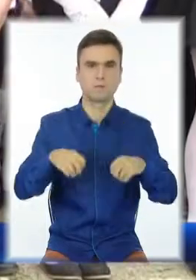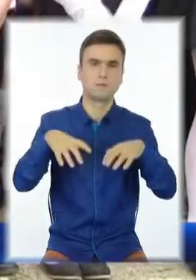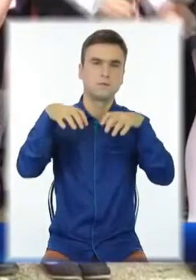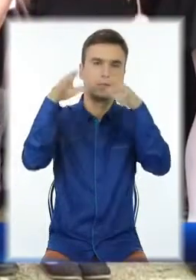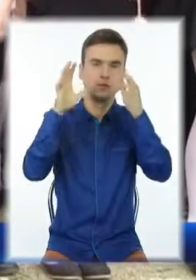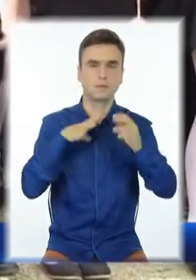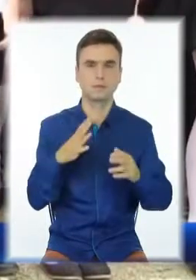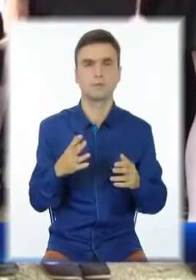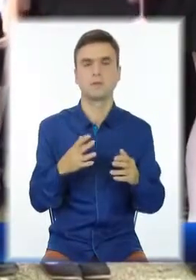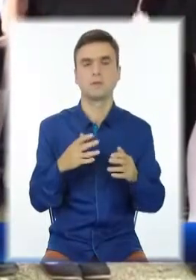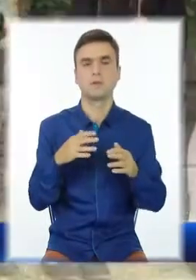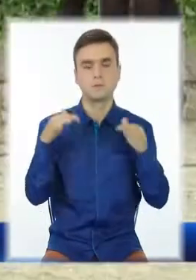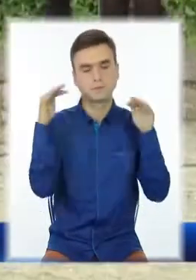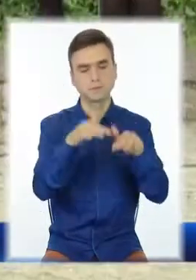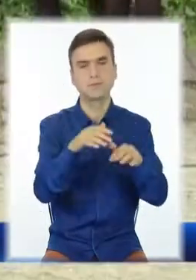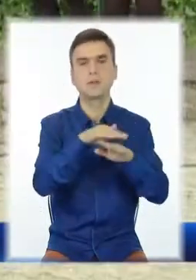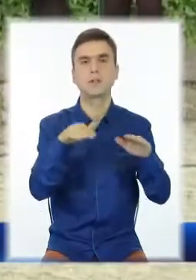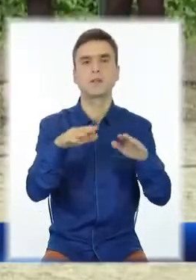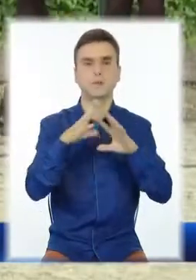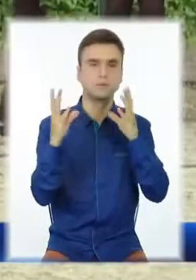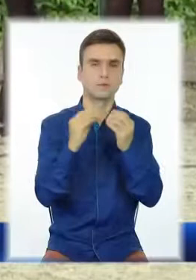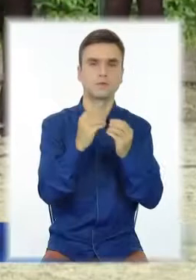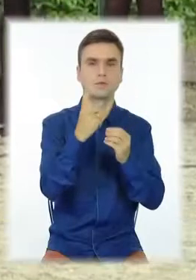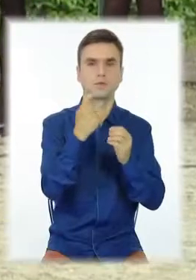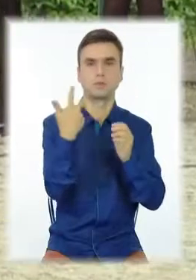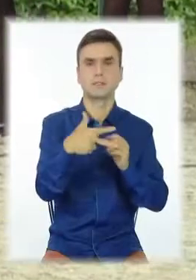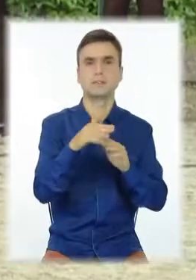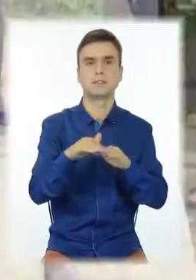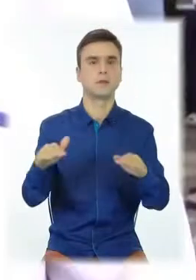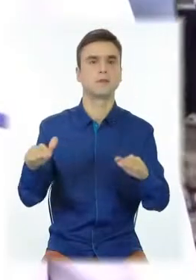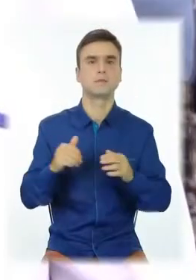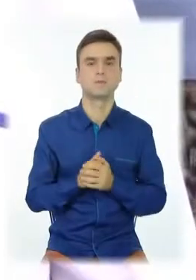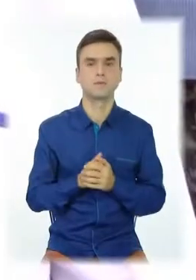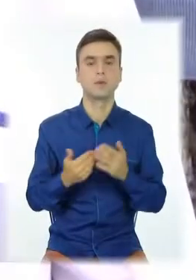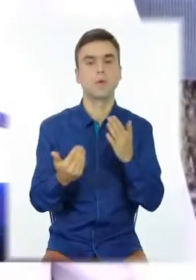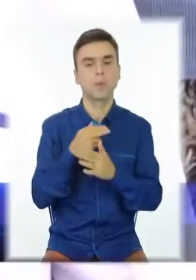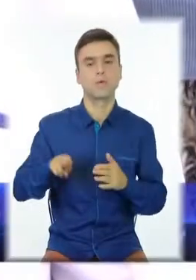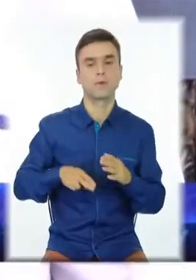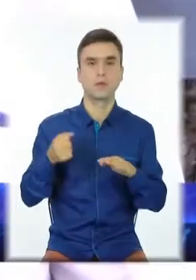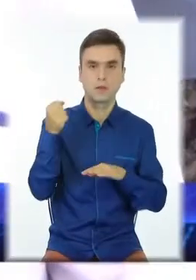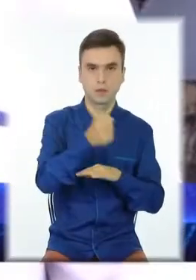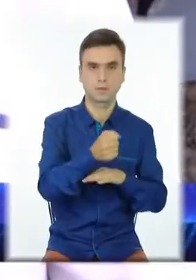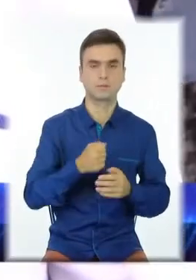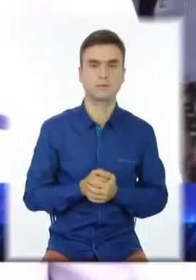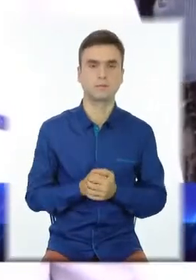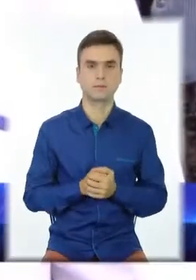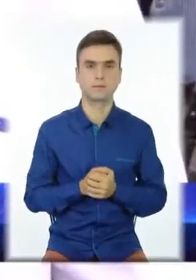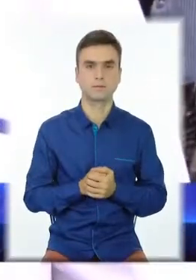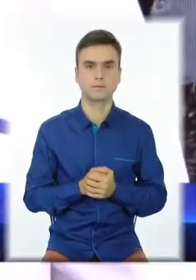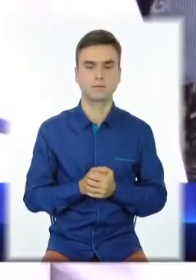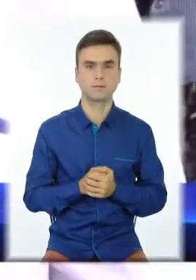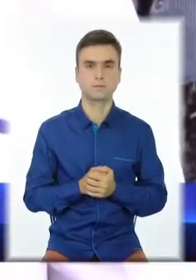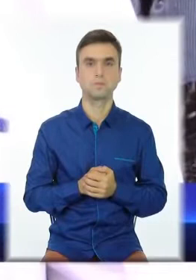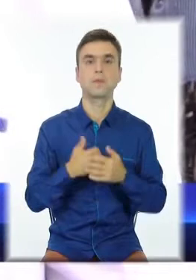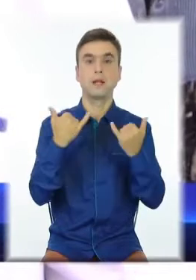майже 130 дітей. Керує закладом відтепер новий директор. У нас сьогодні історичний момент. Ми святкуємо не лише